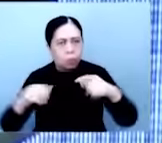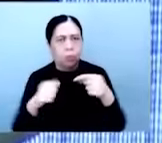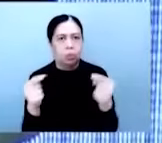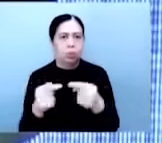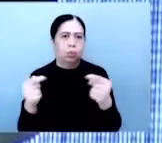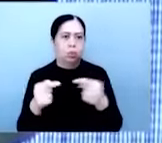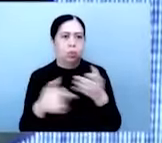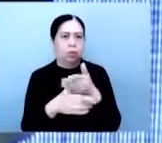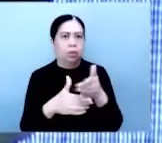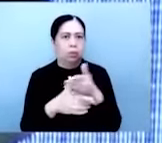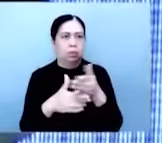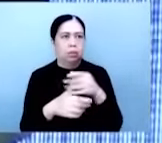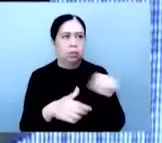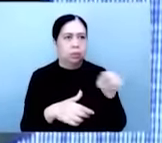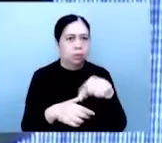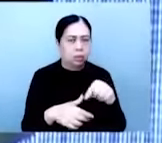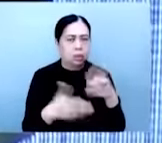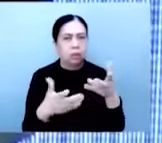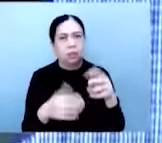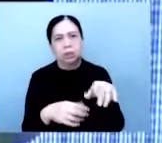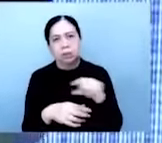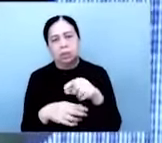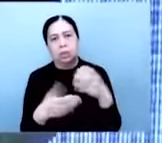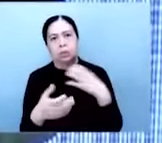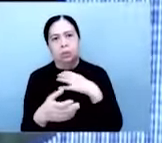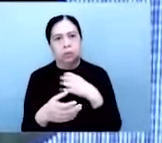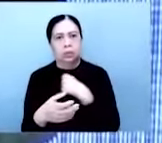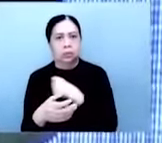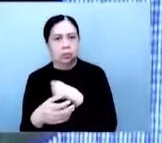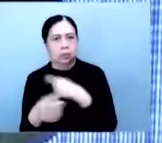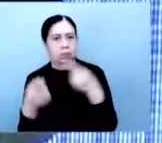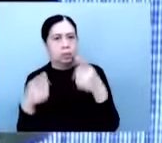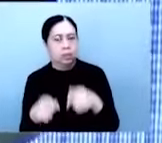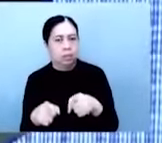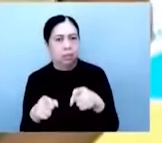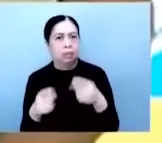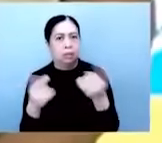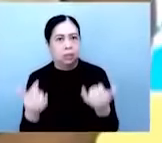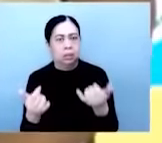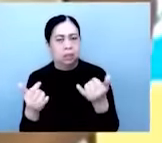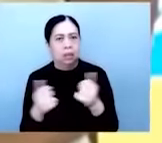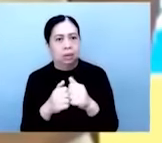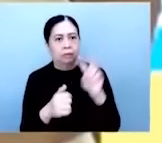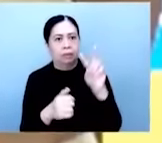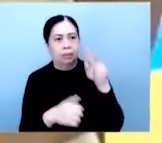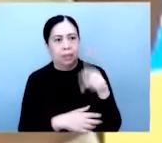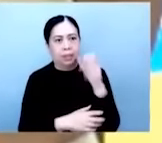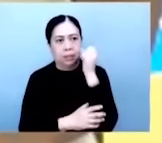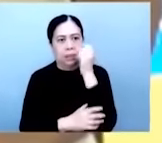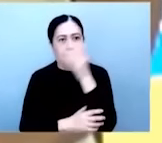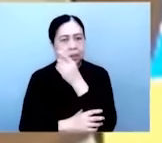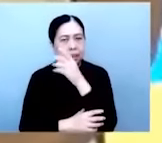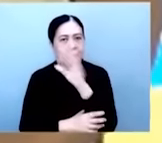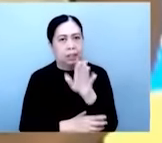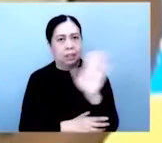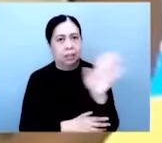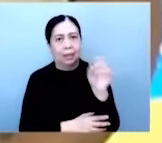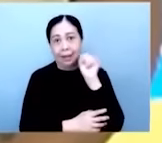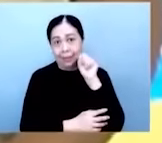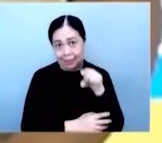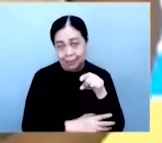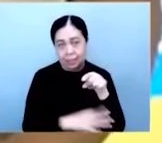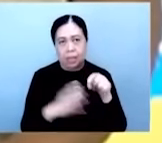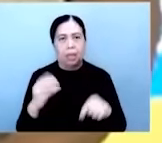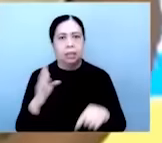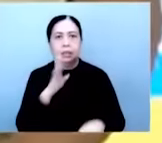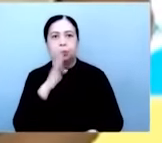ng kanyang mga kaalyado. Gaya na nga lang daw ng nangyayari kina Vice President Sara Duterte, ang kanyang ate, at House